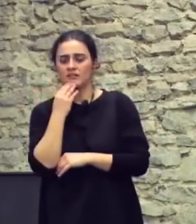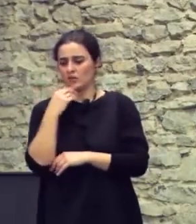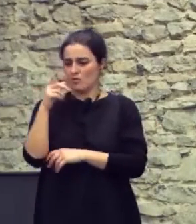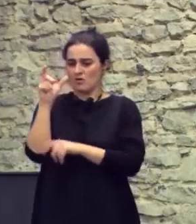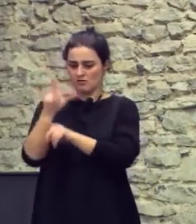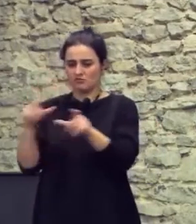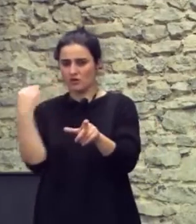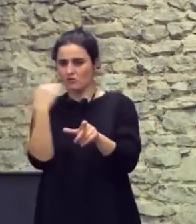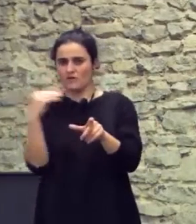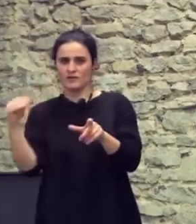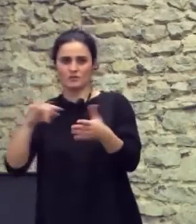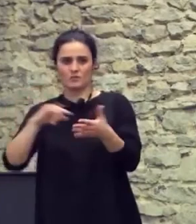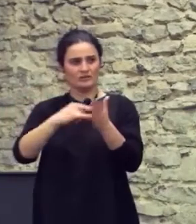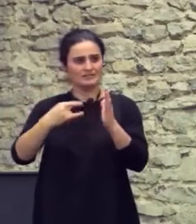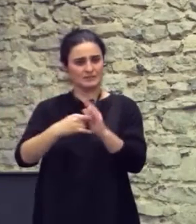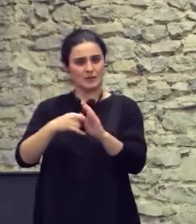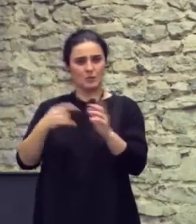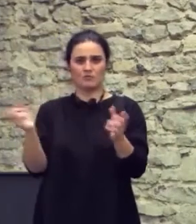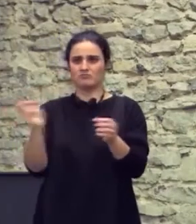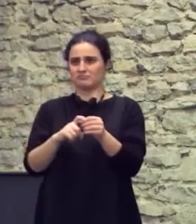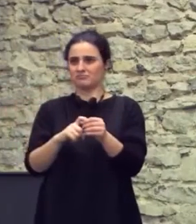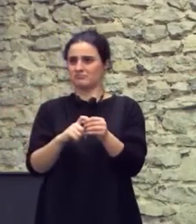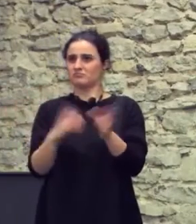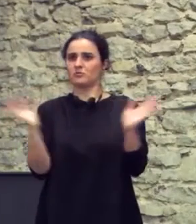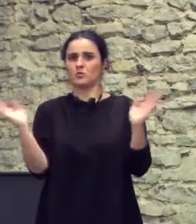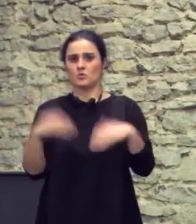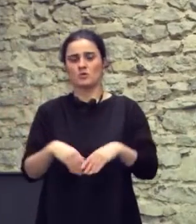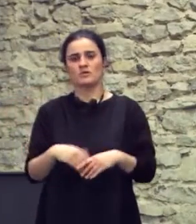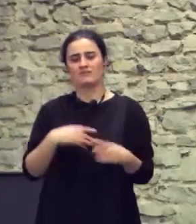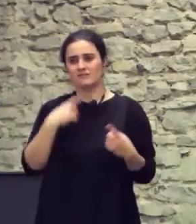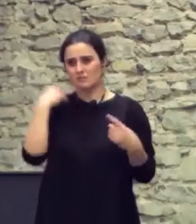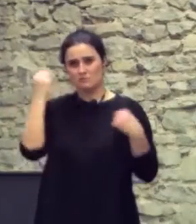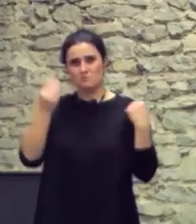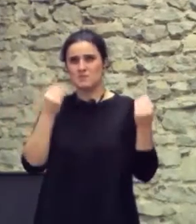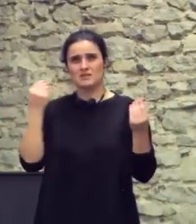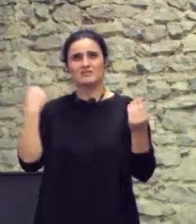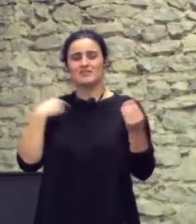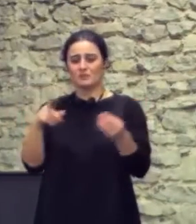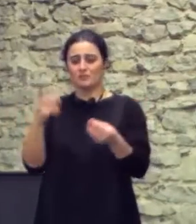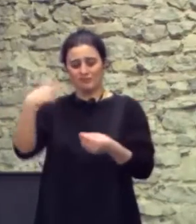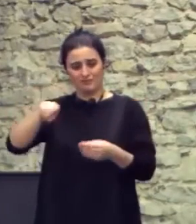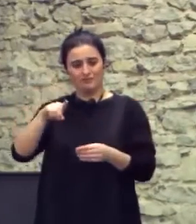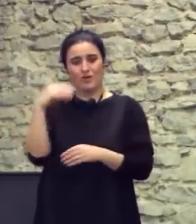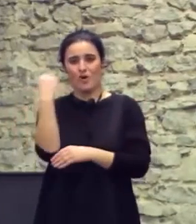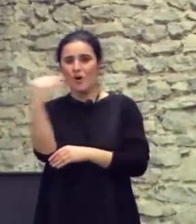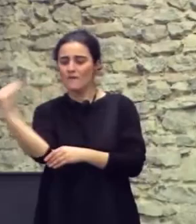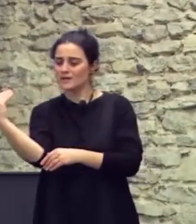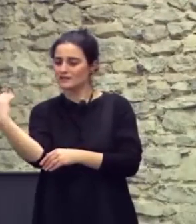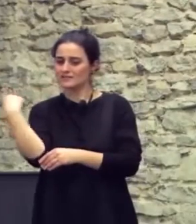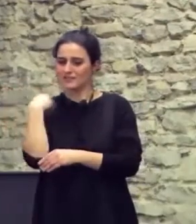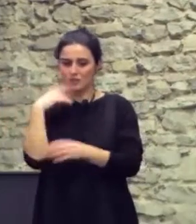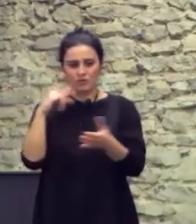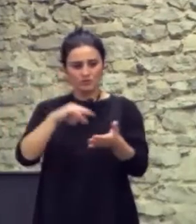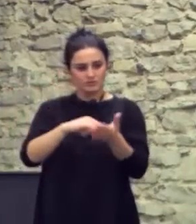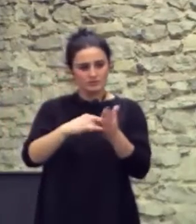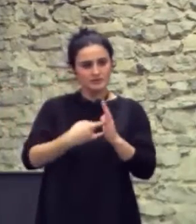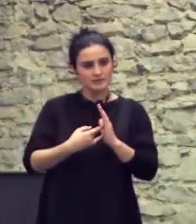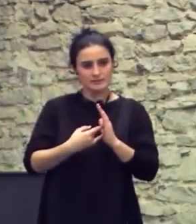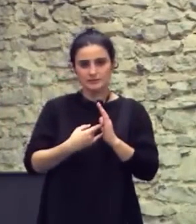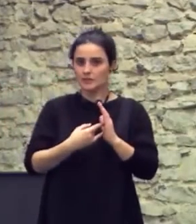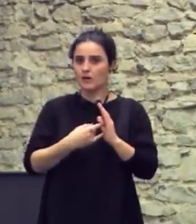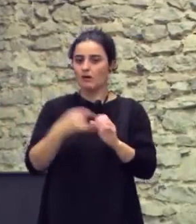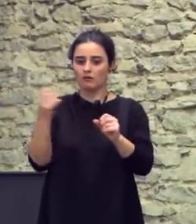diotenak. Uste dut beraiek ari direla sistema horren reprodukzio lanetan beste guztiok